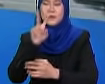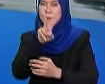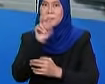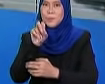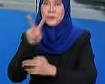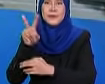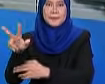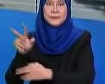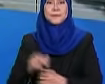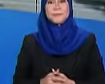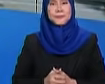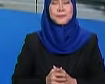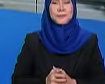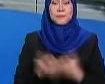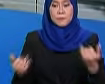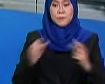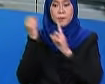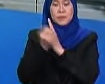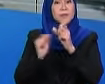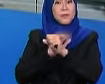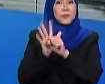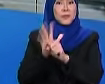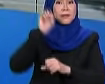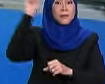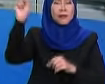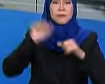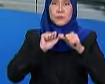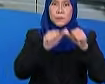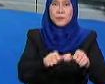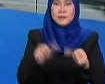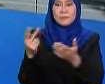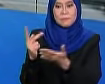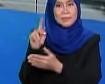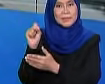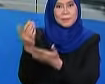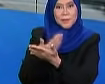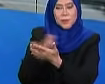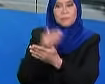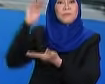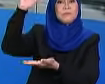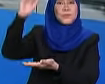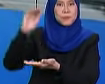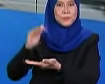Hai situasi semua Jokowi 11000000 basket baharu terus catat penurunan yaitu